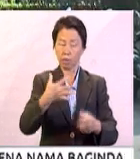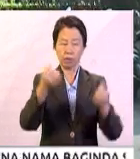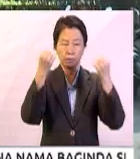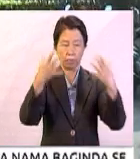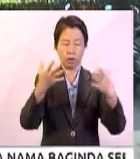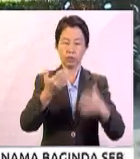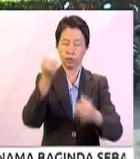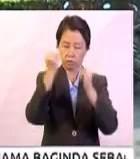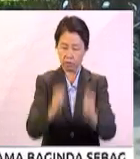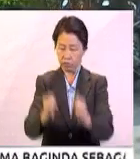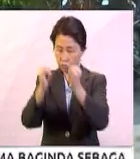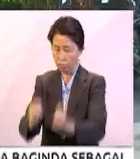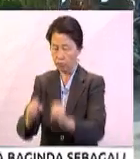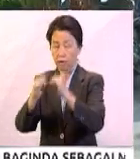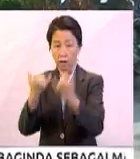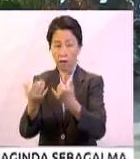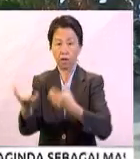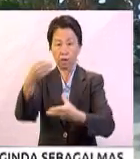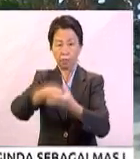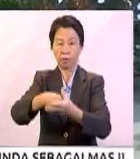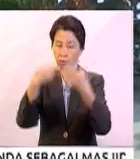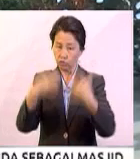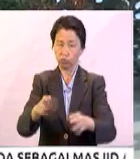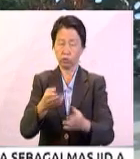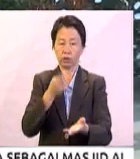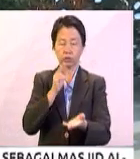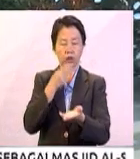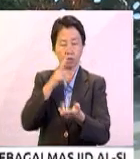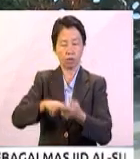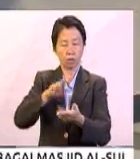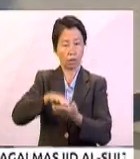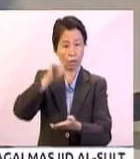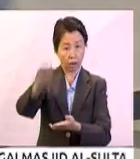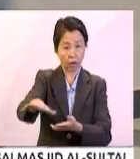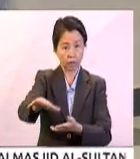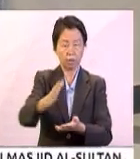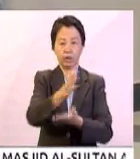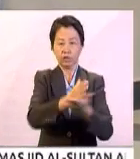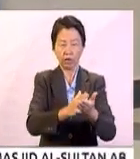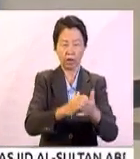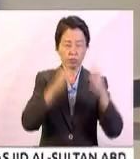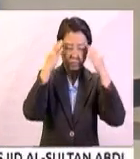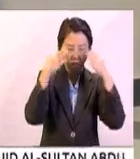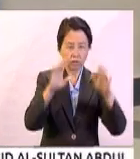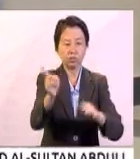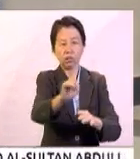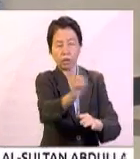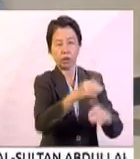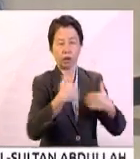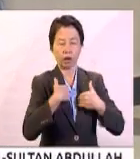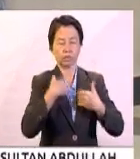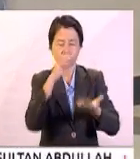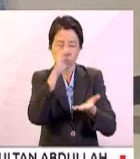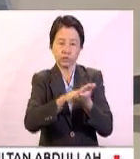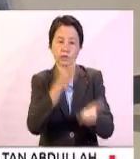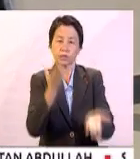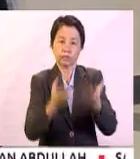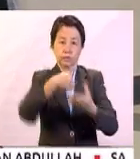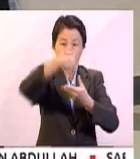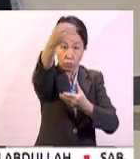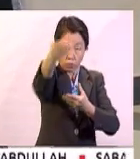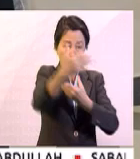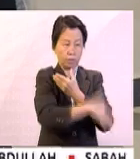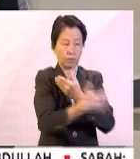kebanyakan individu dan syarikat terlibat sudah dihantar. Selebihnya tidak dapat dikesan dan dipercayai berada di luar negara.